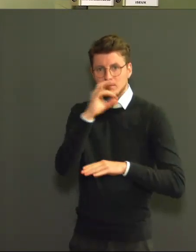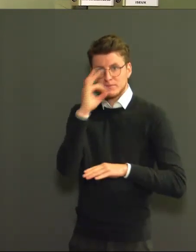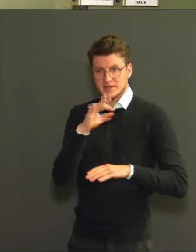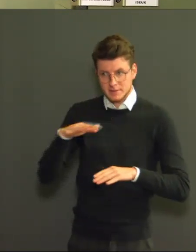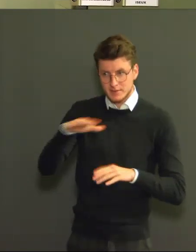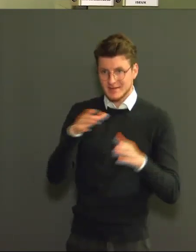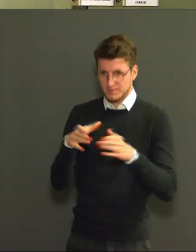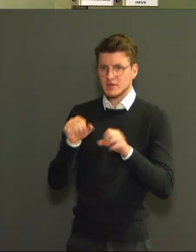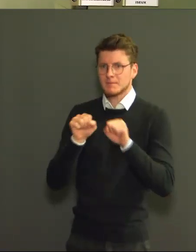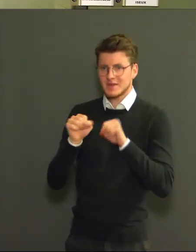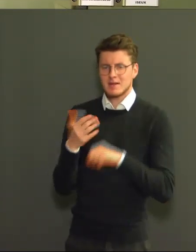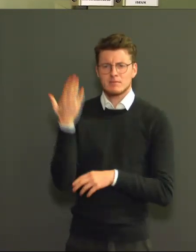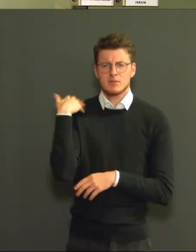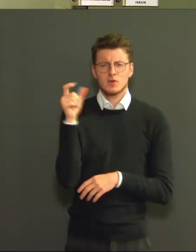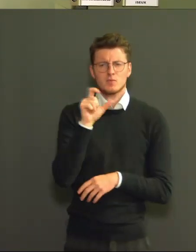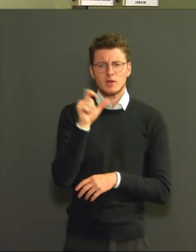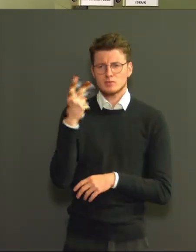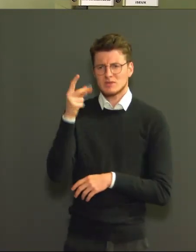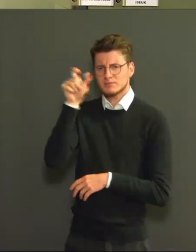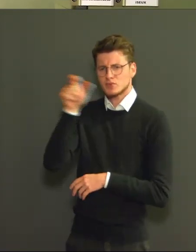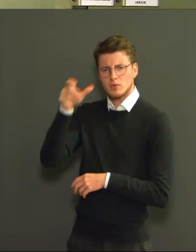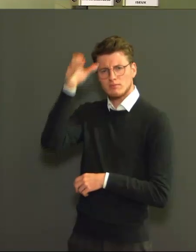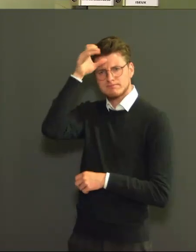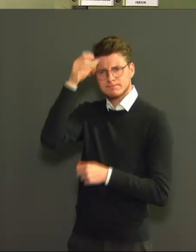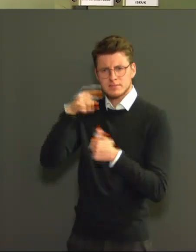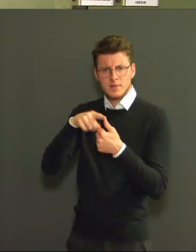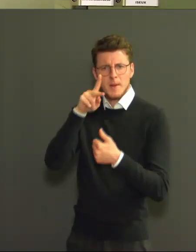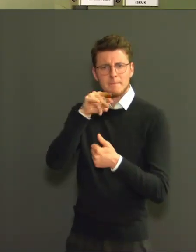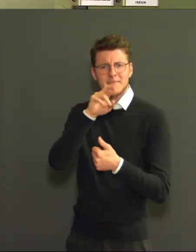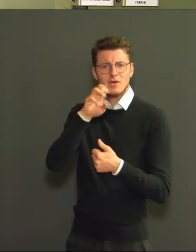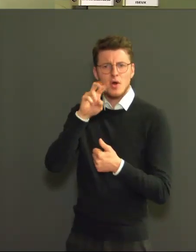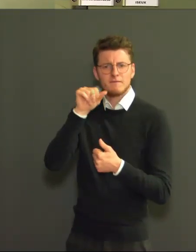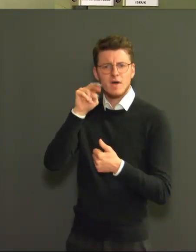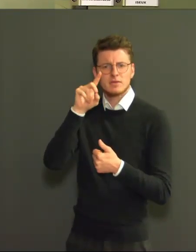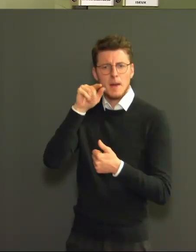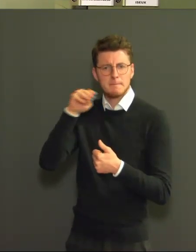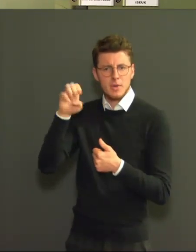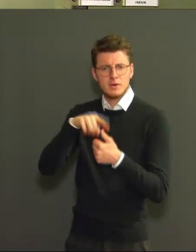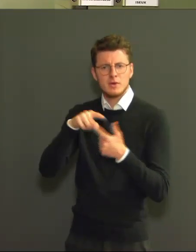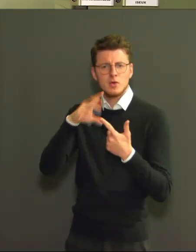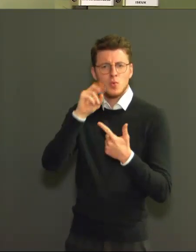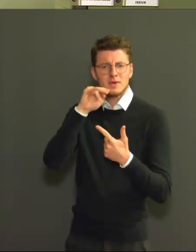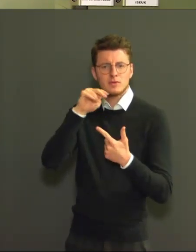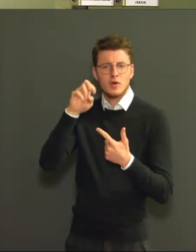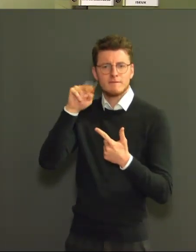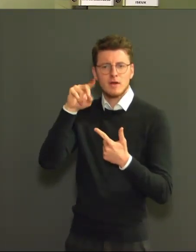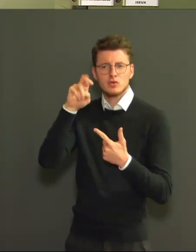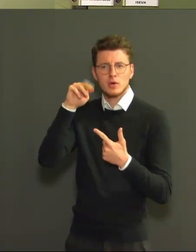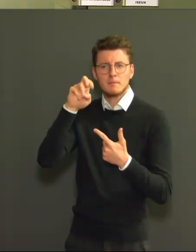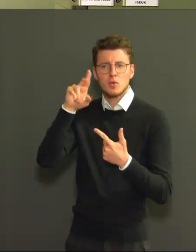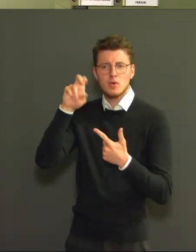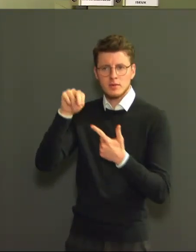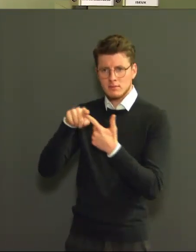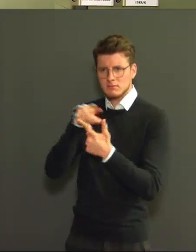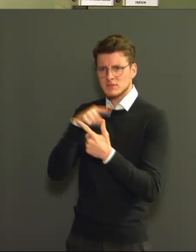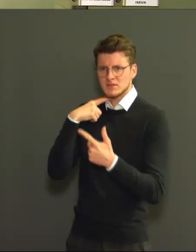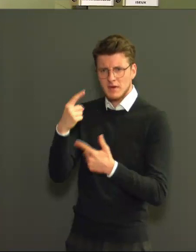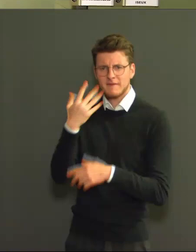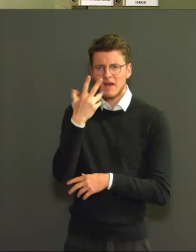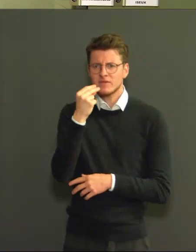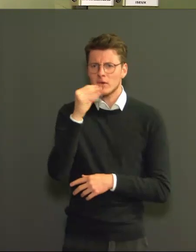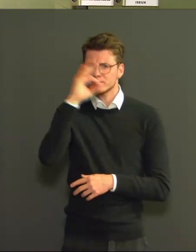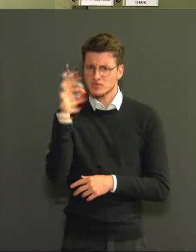weekend schoven vaccinologen Pierre van Damme en Corine van der Meulen het cijfer van 85 à 90% naar voren. Waar legt u de lat en is